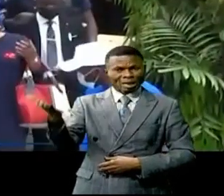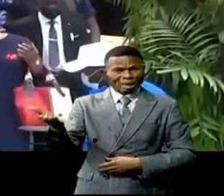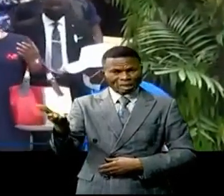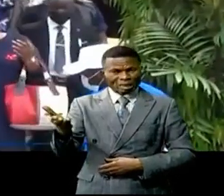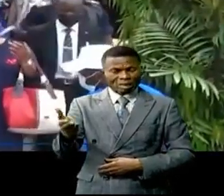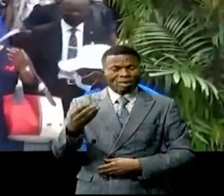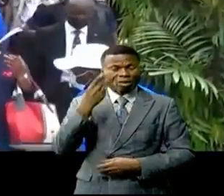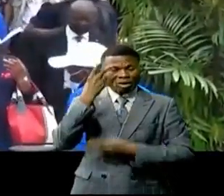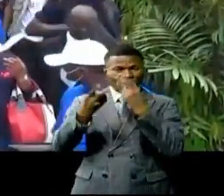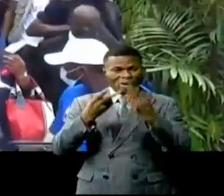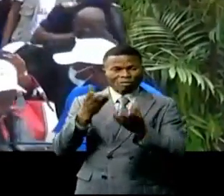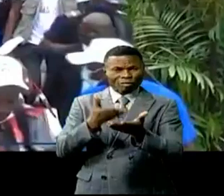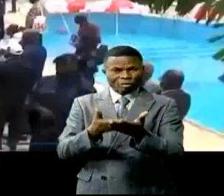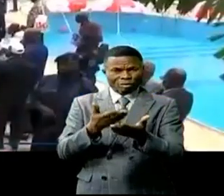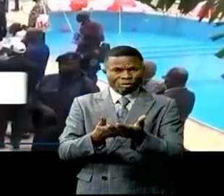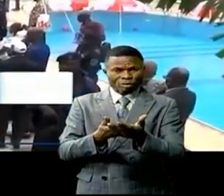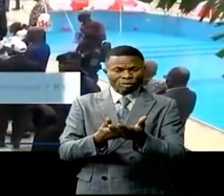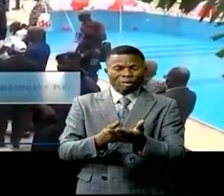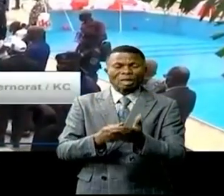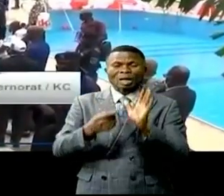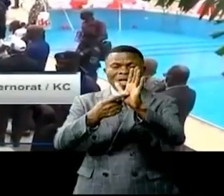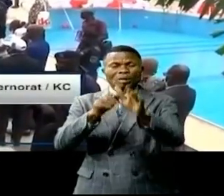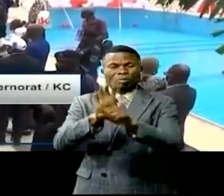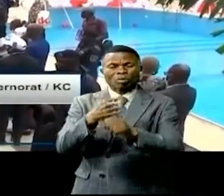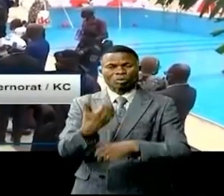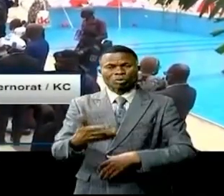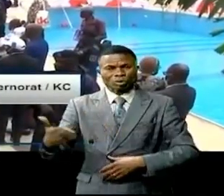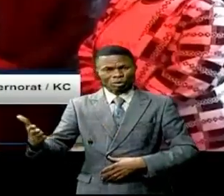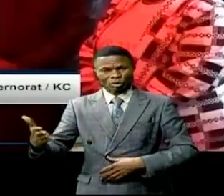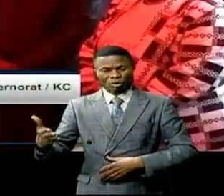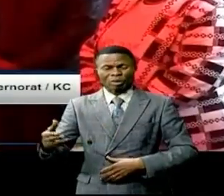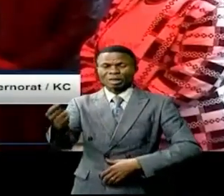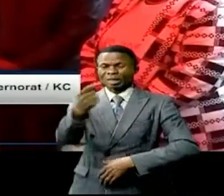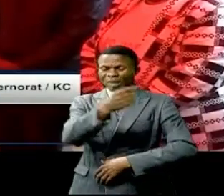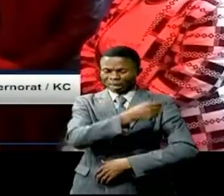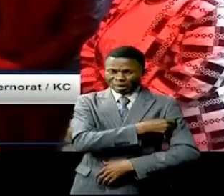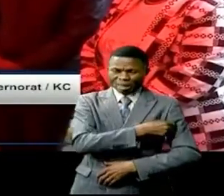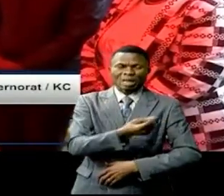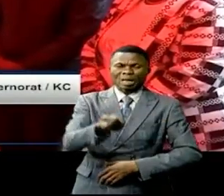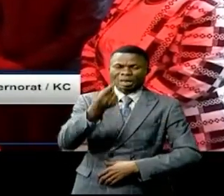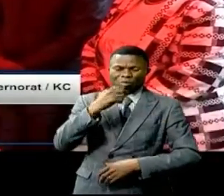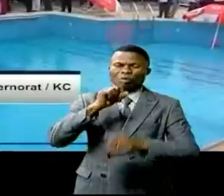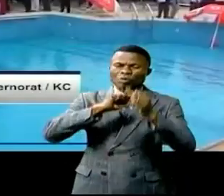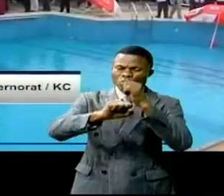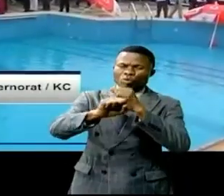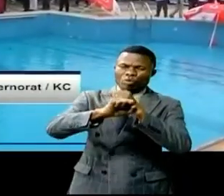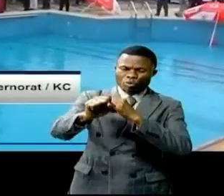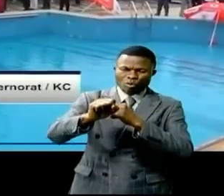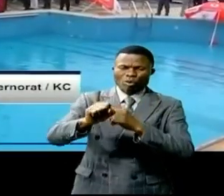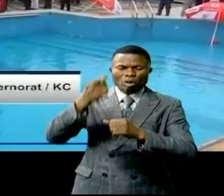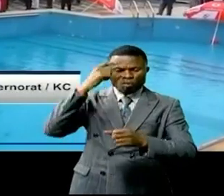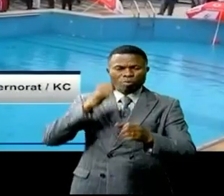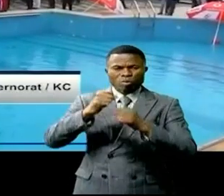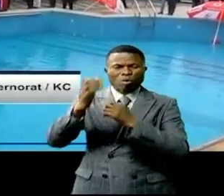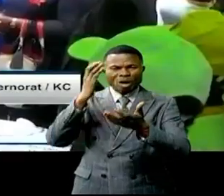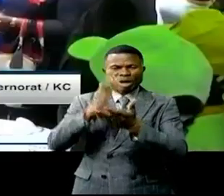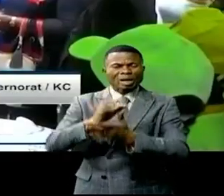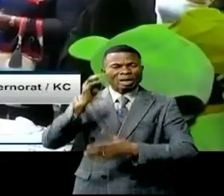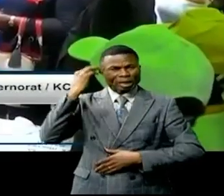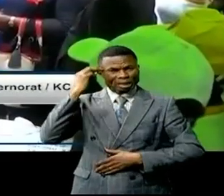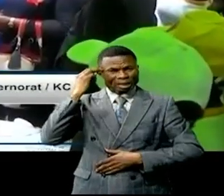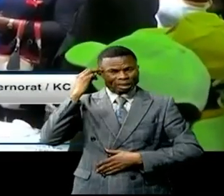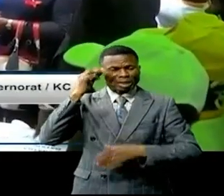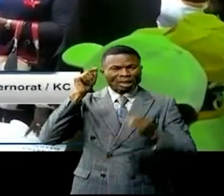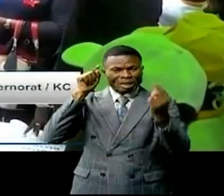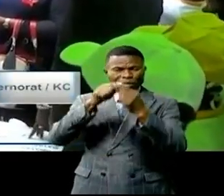la visite des stands d'exposition différents produits intrants servant de sensibilisation sur la lutte contre le sida dans le